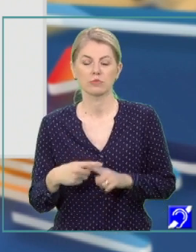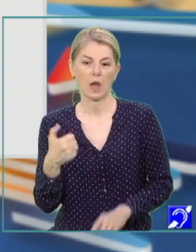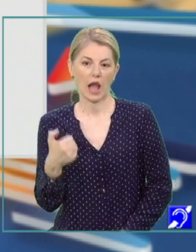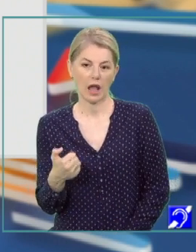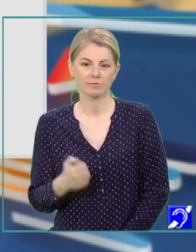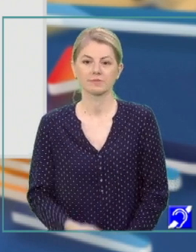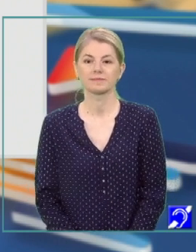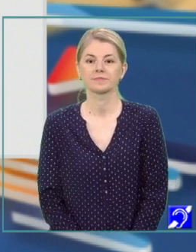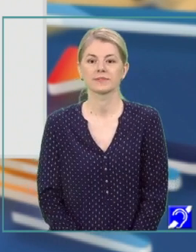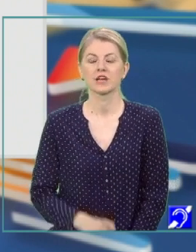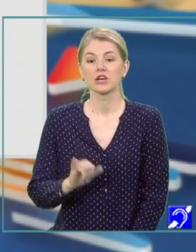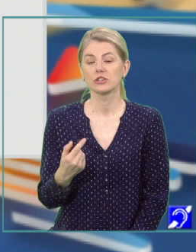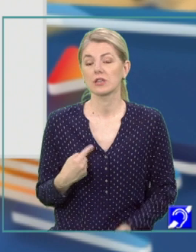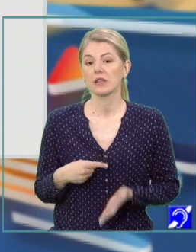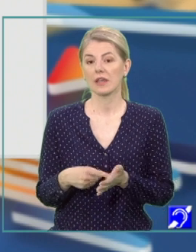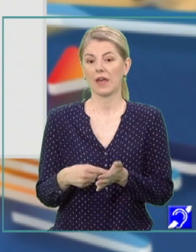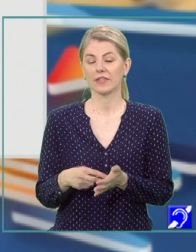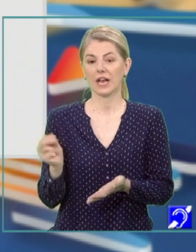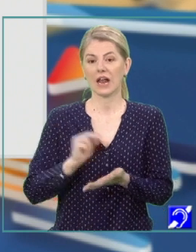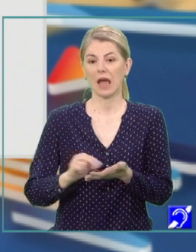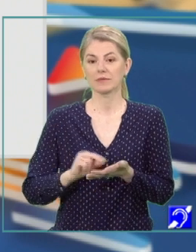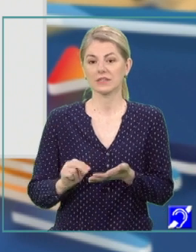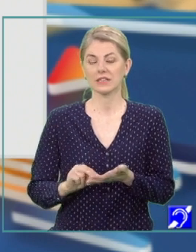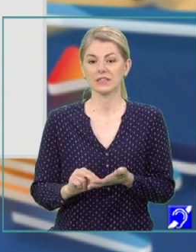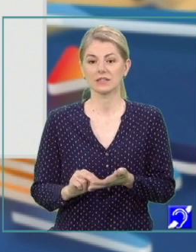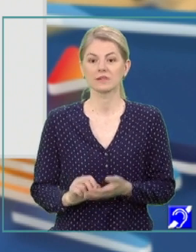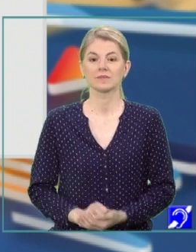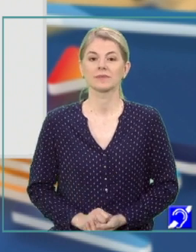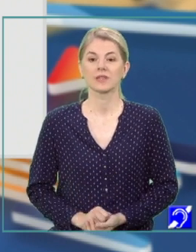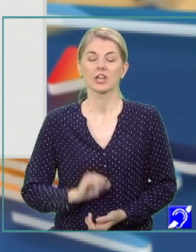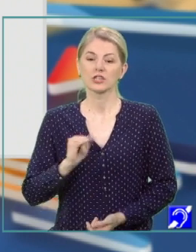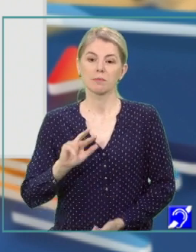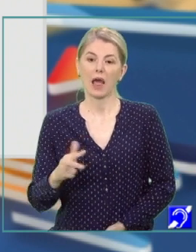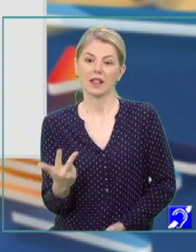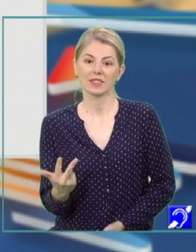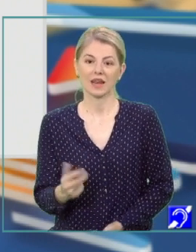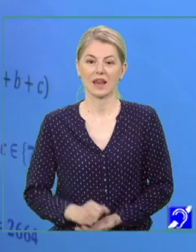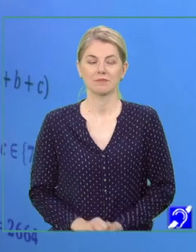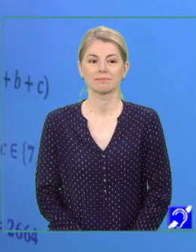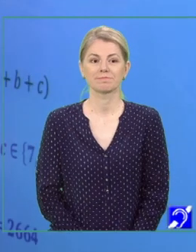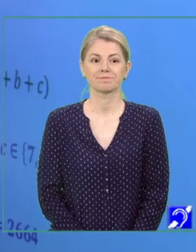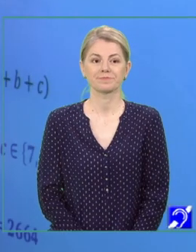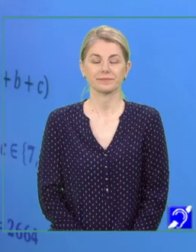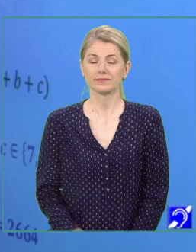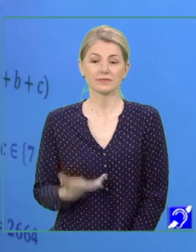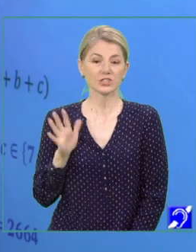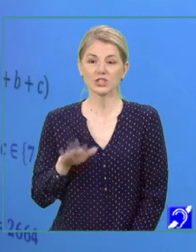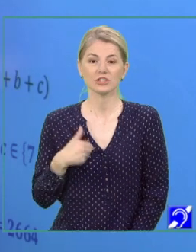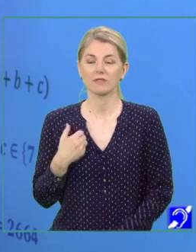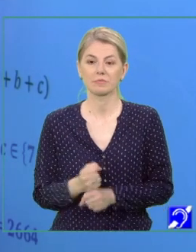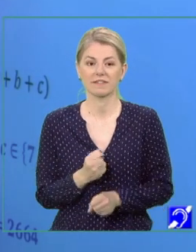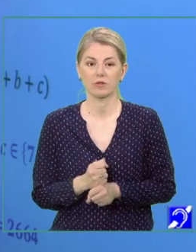plus A. Și iată că l-am scris în mod absolut analog și pe al treilea, pe CAB. Ce avem de